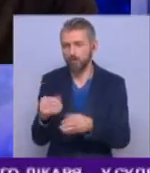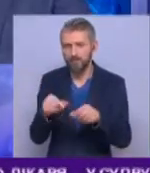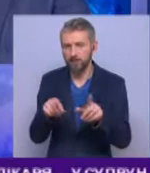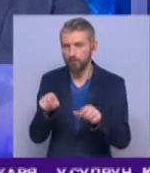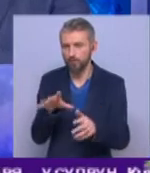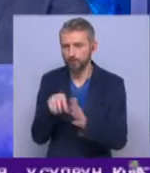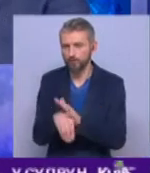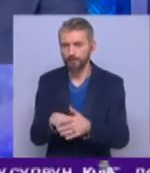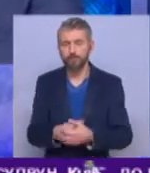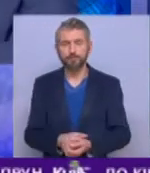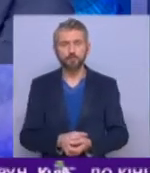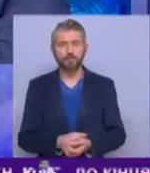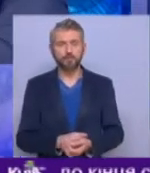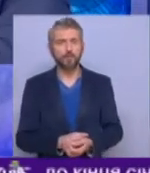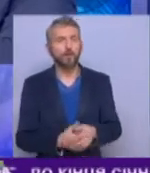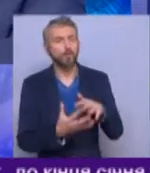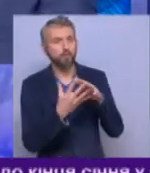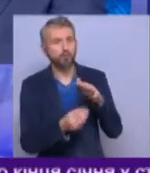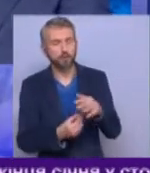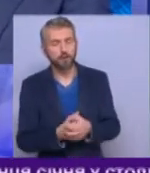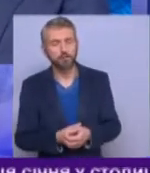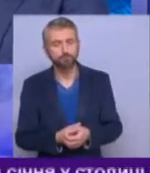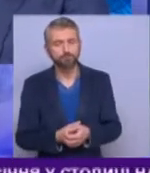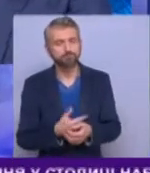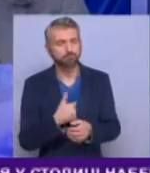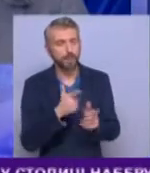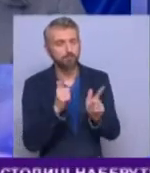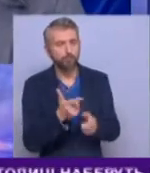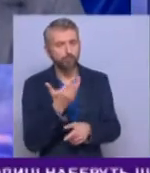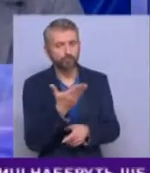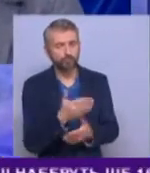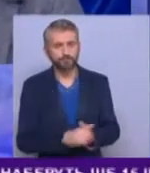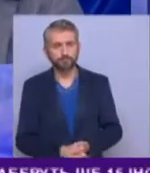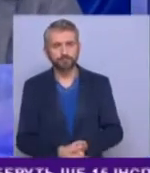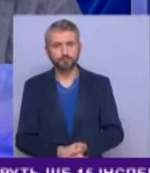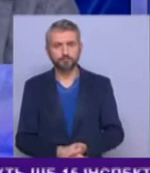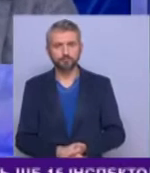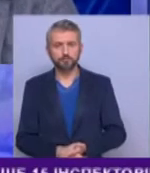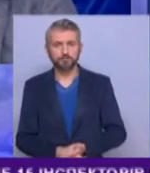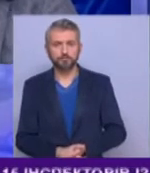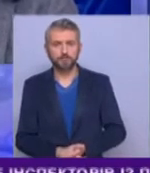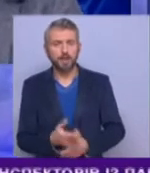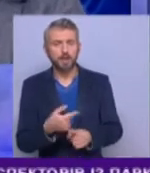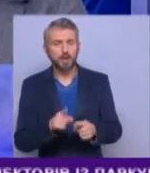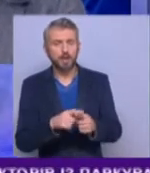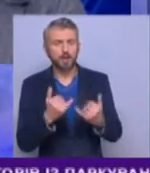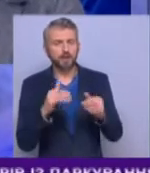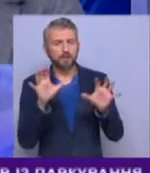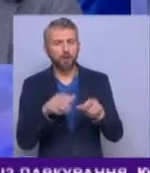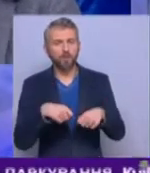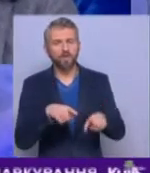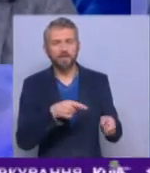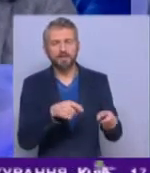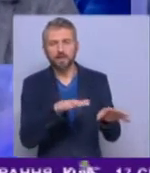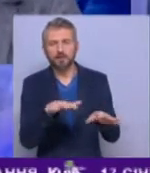числі. Так, Бурулька. Погоджуюся в деякій мірі з паном Олегом. Там всі дійсно, погоджуються, але... Знаєте, це, як зараз у нас закон децентралізації, це